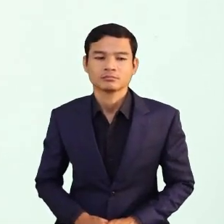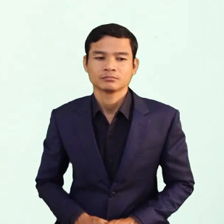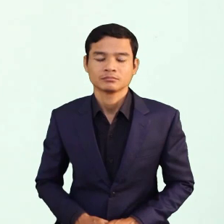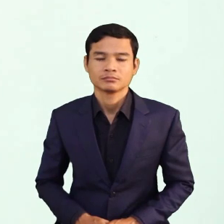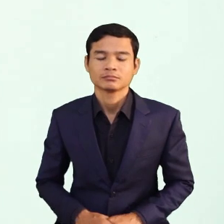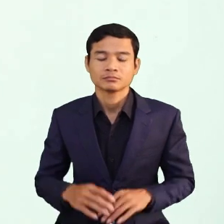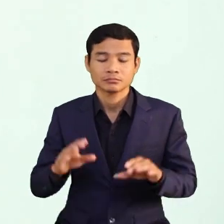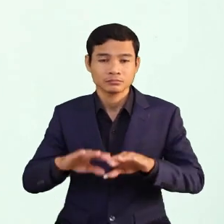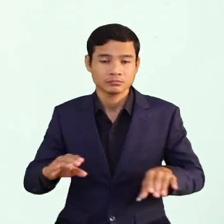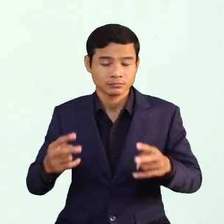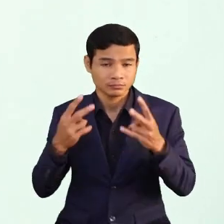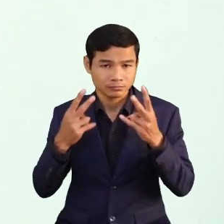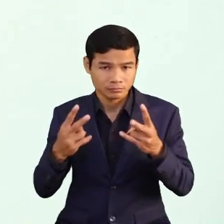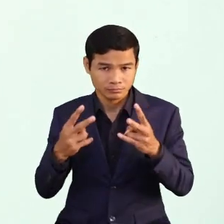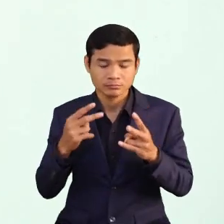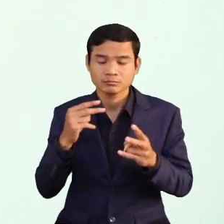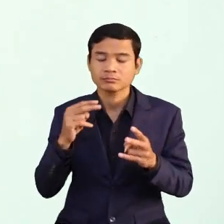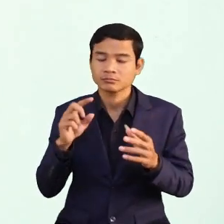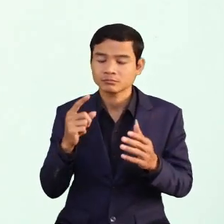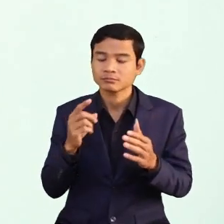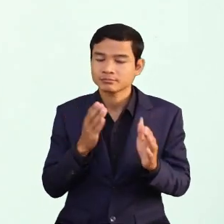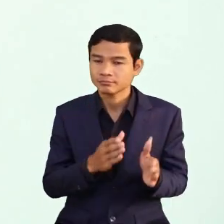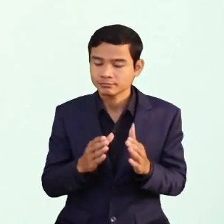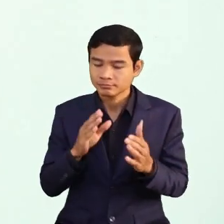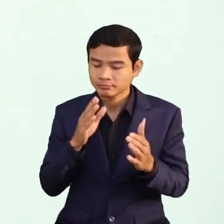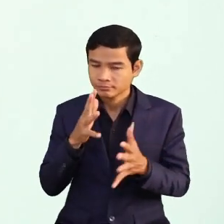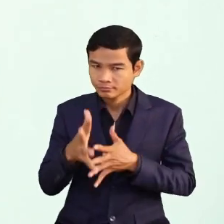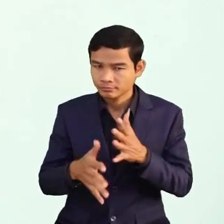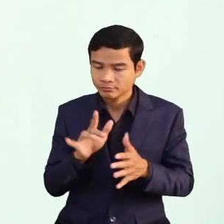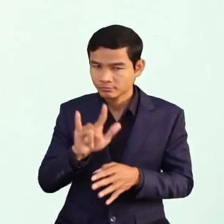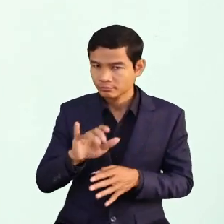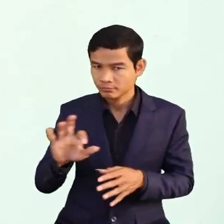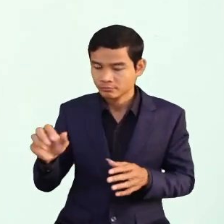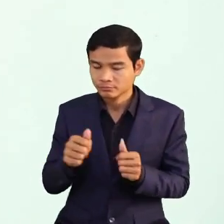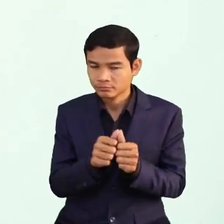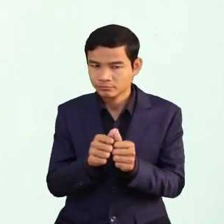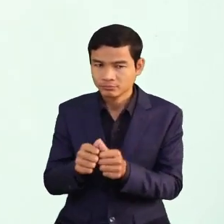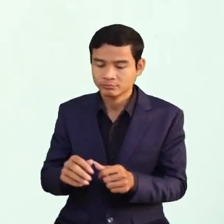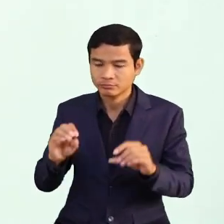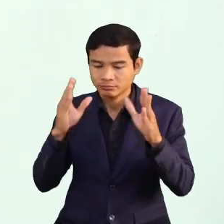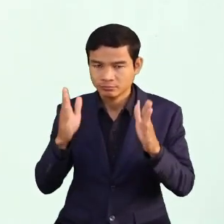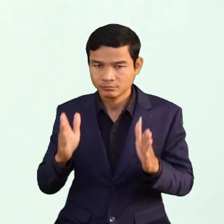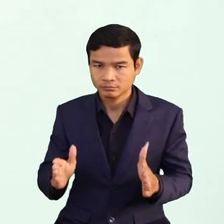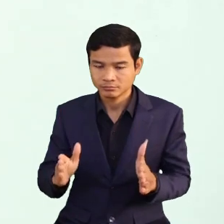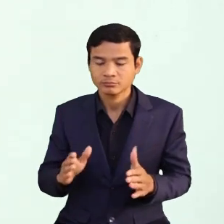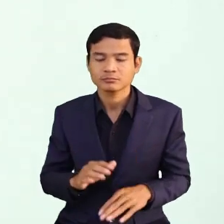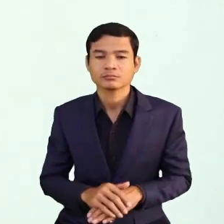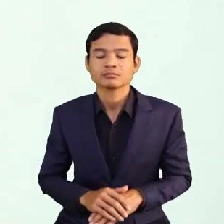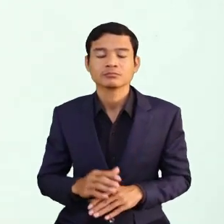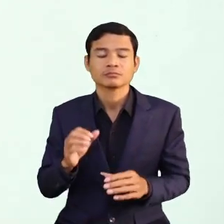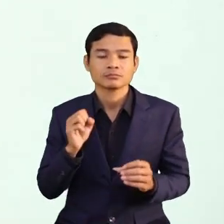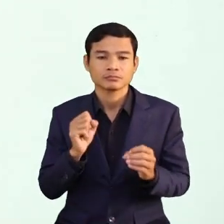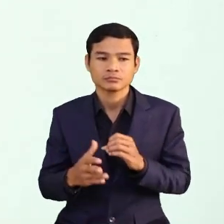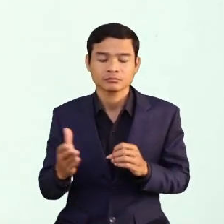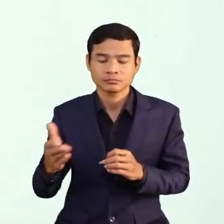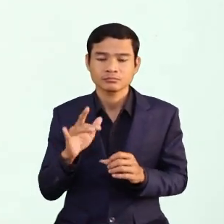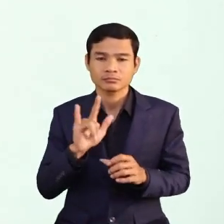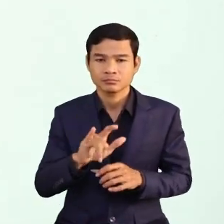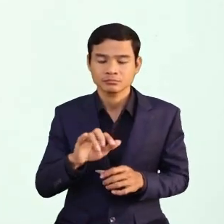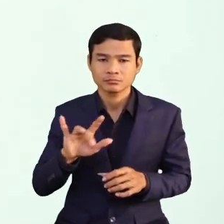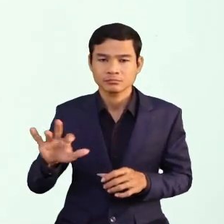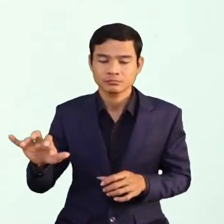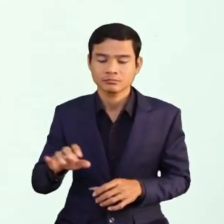ចាកូនកូនត្រូវត្រៀមចូលរួមសំប្រកបជាមួយអ្នកគ្រូតោះចាប់ផ្ដើមប្រក